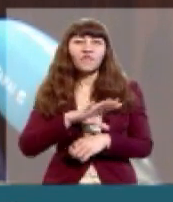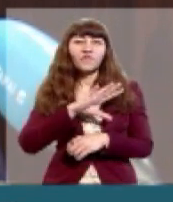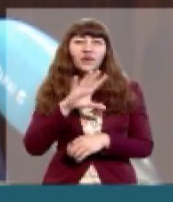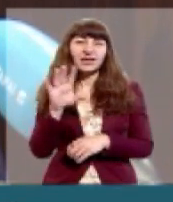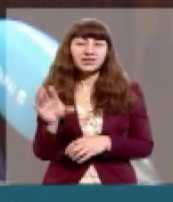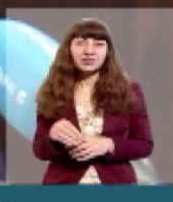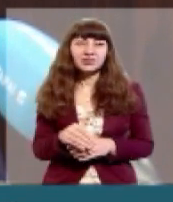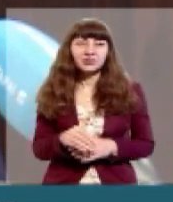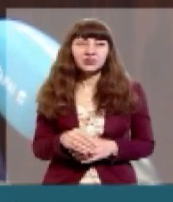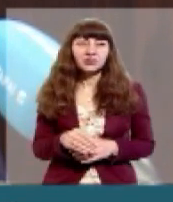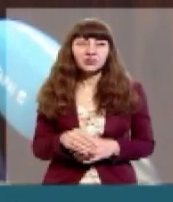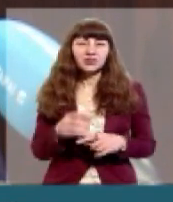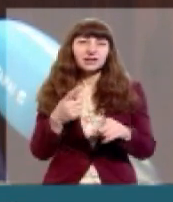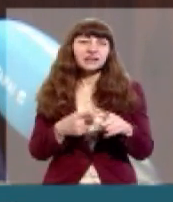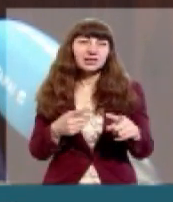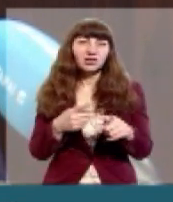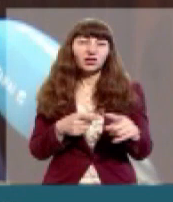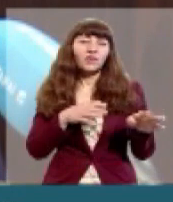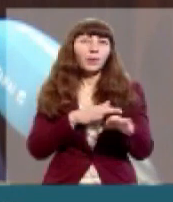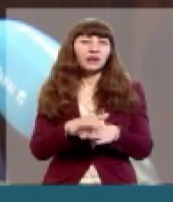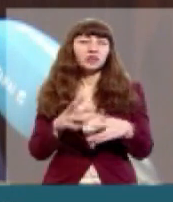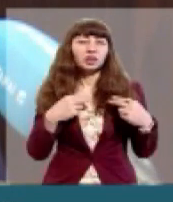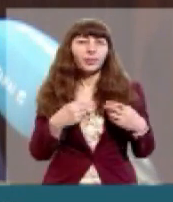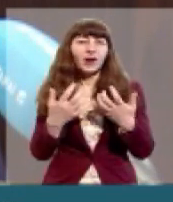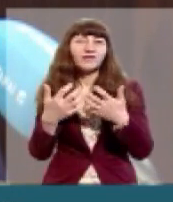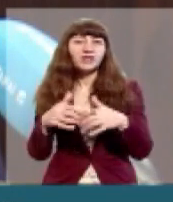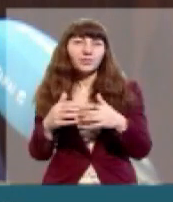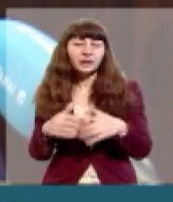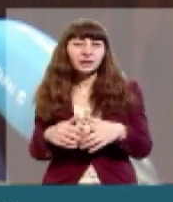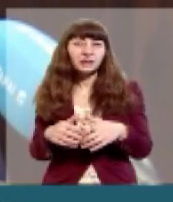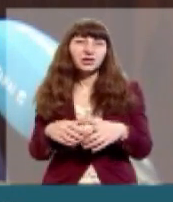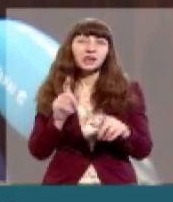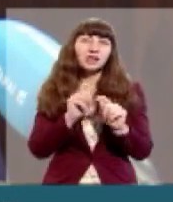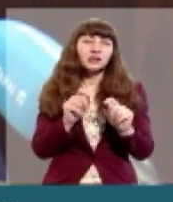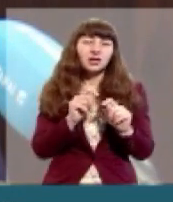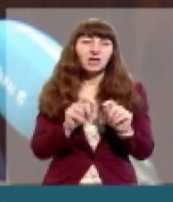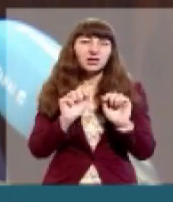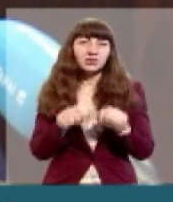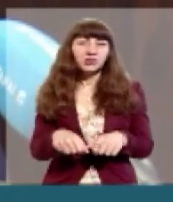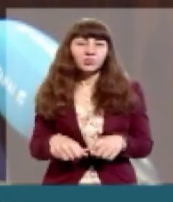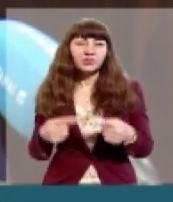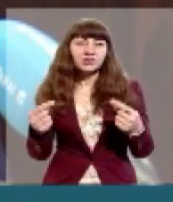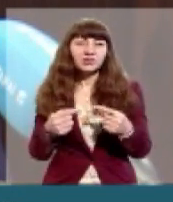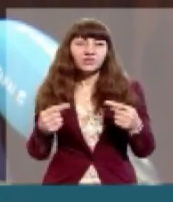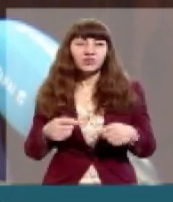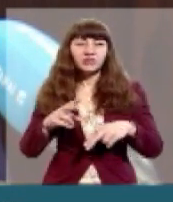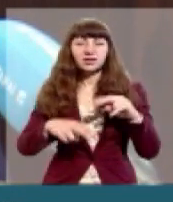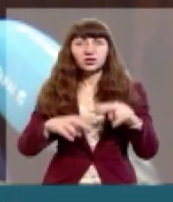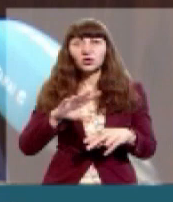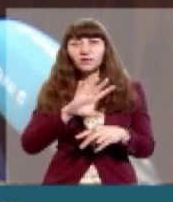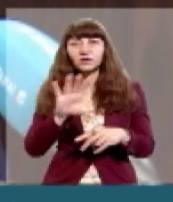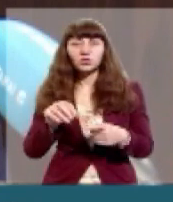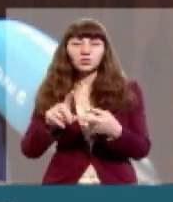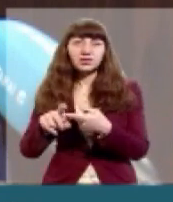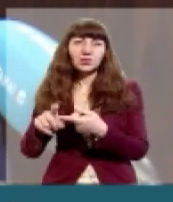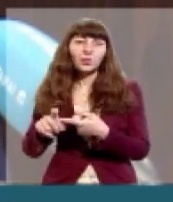цикл всех проводимых работ и автоматизировать, и контролировать, и, соответственно, выстроить всю